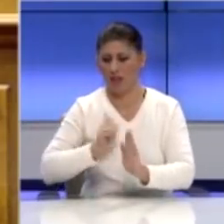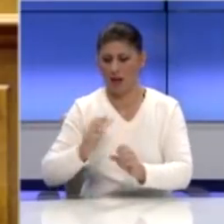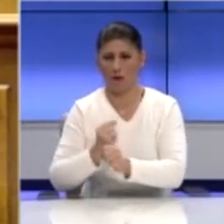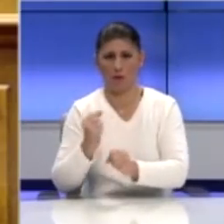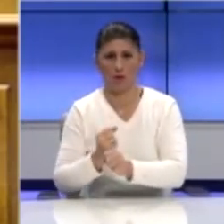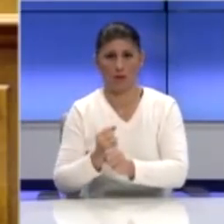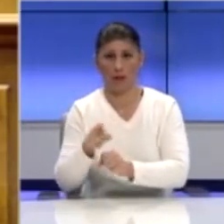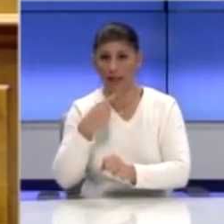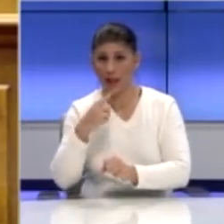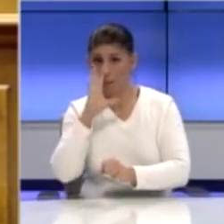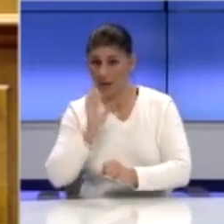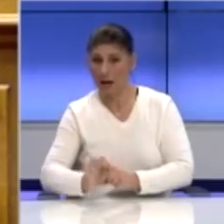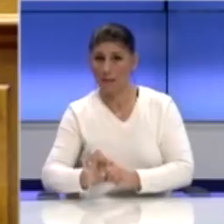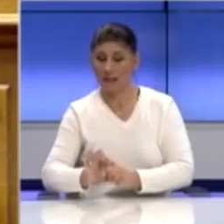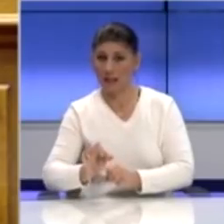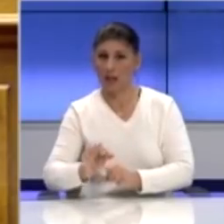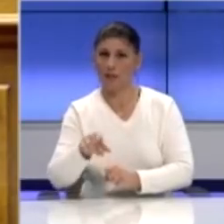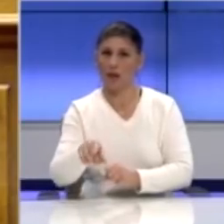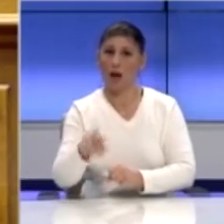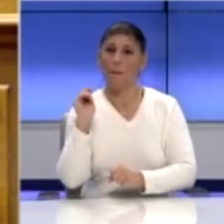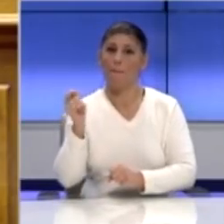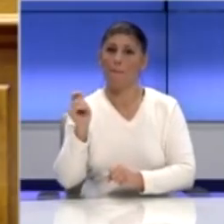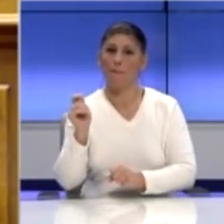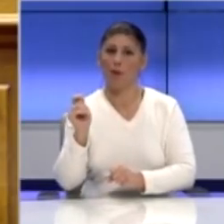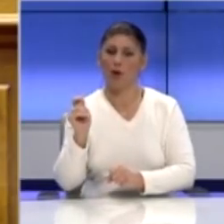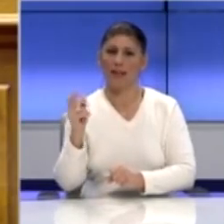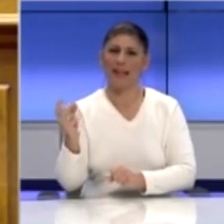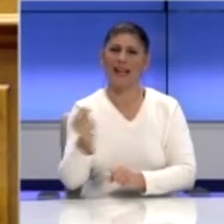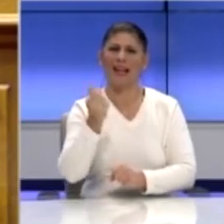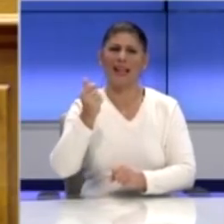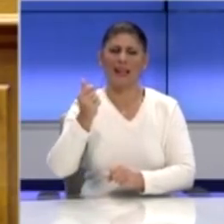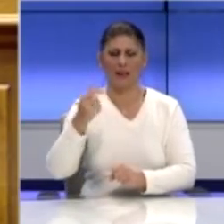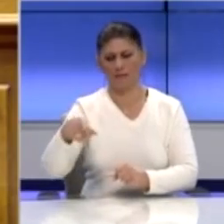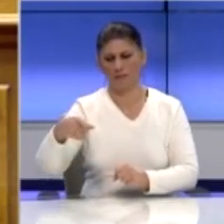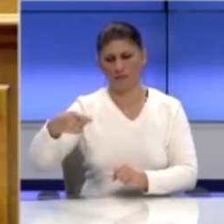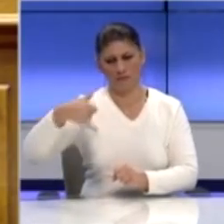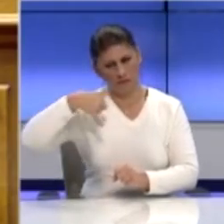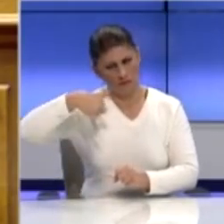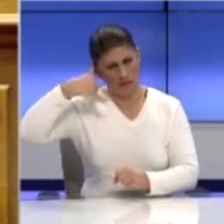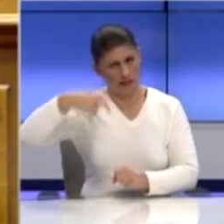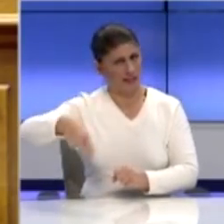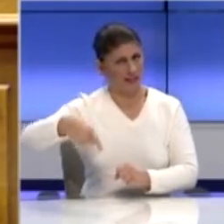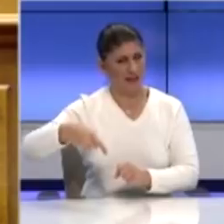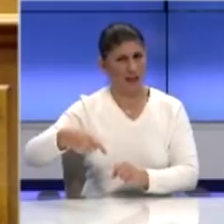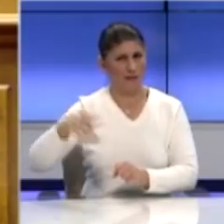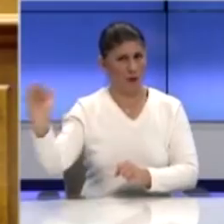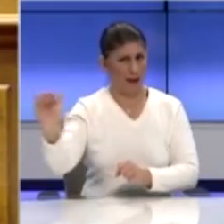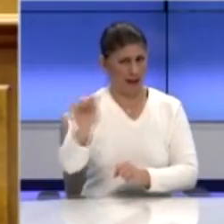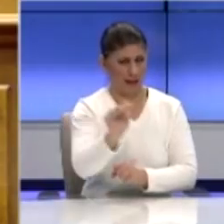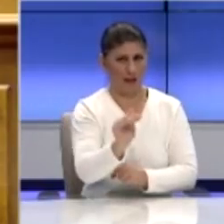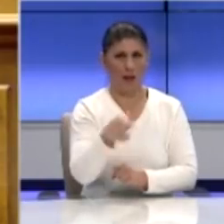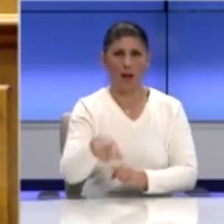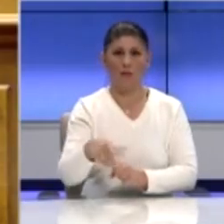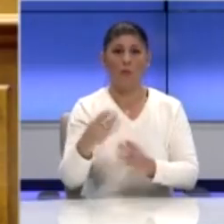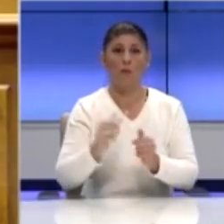αυτοαπασχολούμενους. Για να λέμε την πραγματική αλήθεια, η πολιτική του Click Away είναι ουσιαστικά ανεφάρμοστη. Η πολύμηνη καραντίνα θα